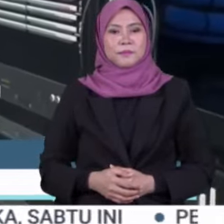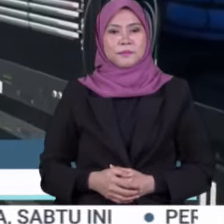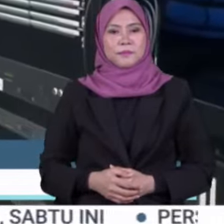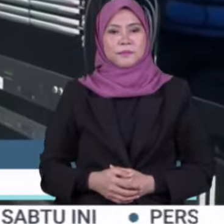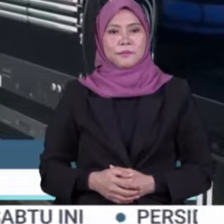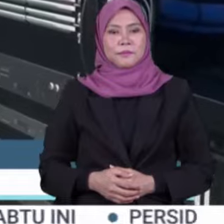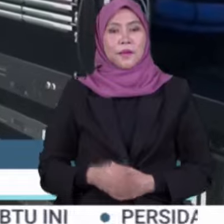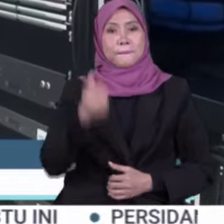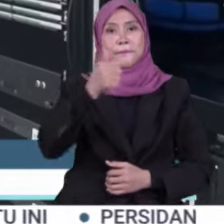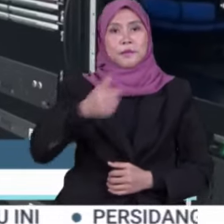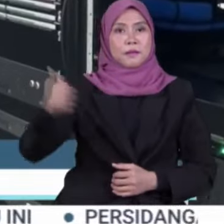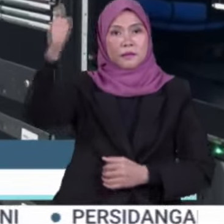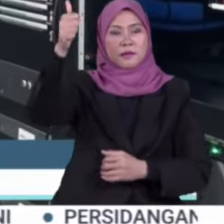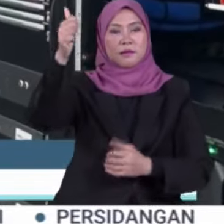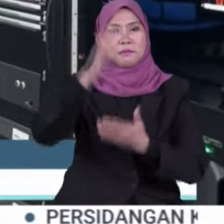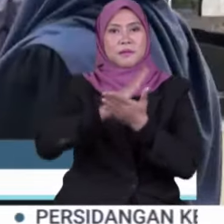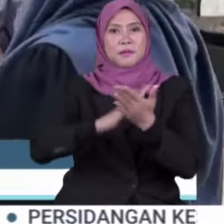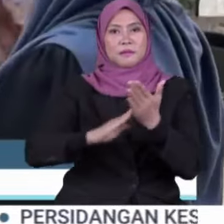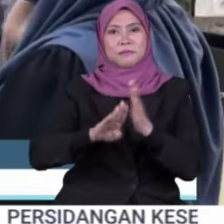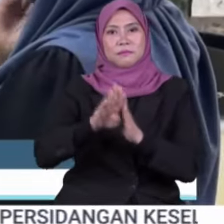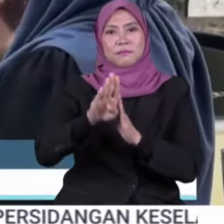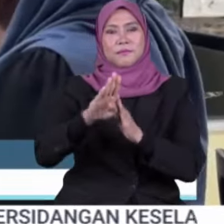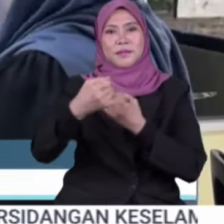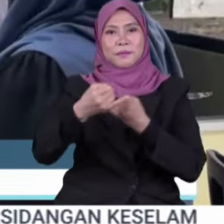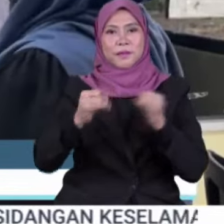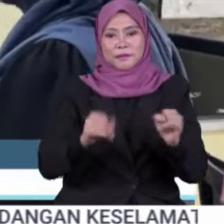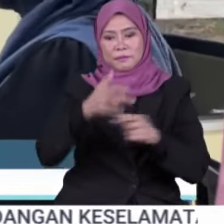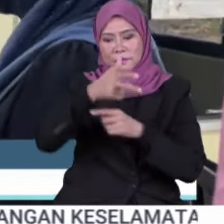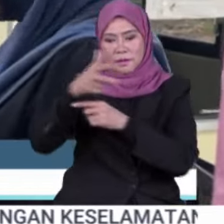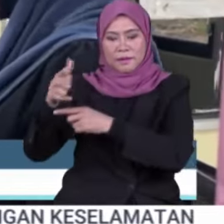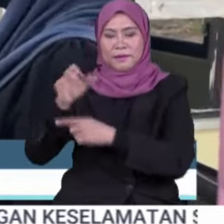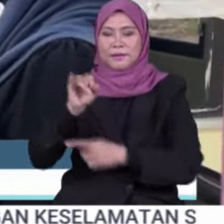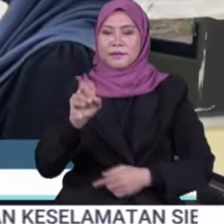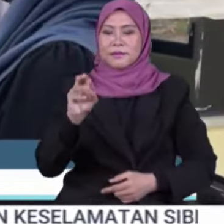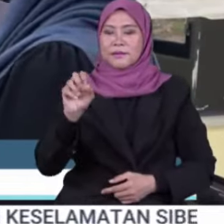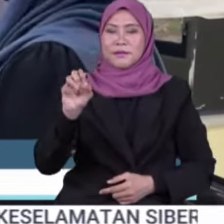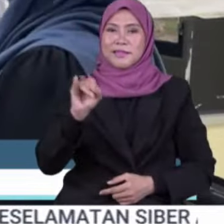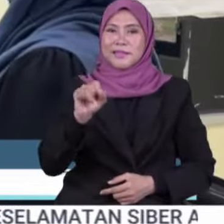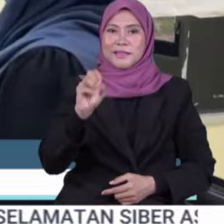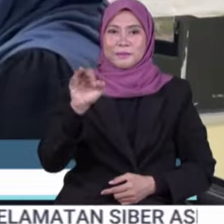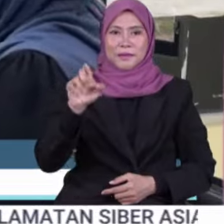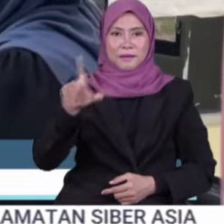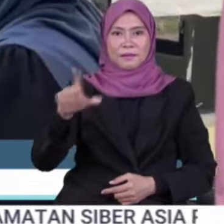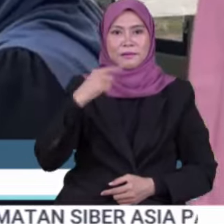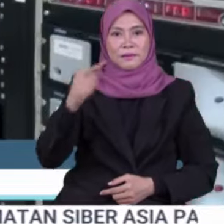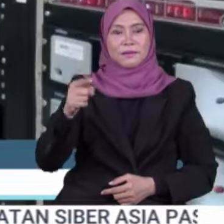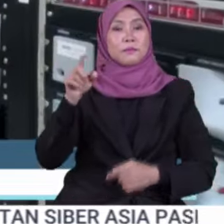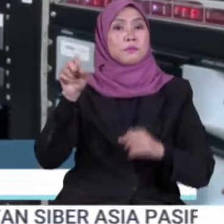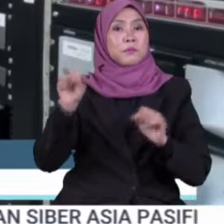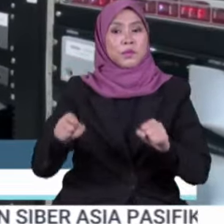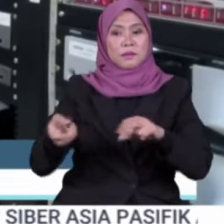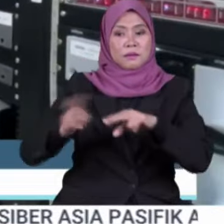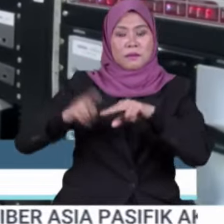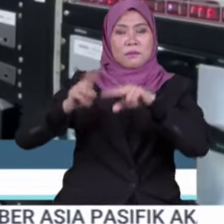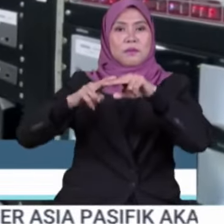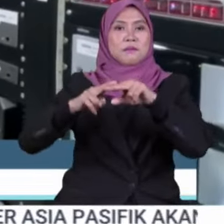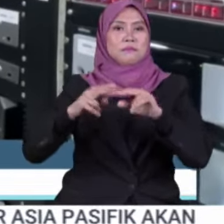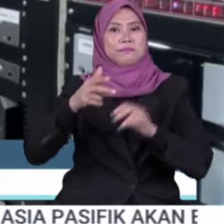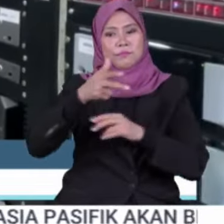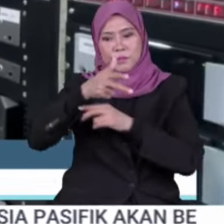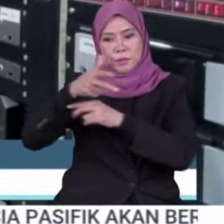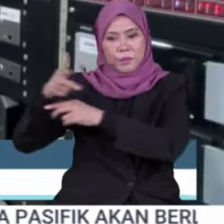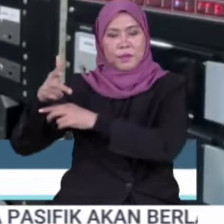Pengarah Bahagian Pembangunan Fasiliti Jabatan Penyiaran Malaysia Ismail Seman berkata, menerusinya mampu meningkatkan prestasi siaran